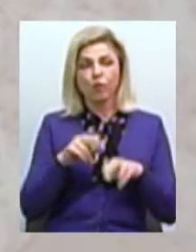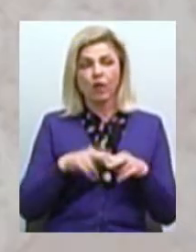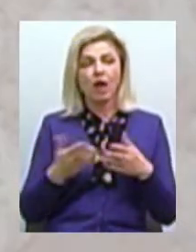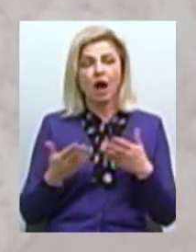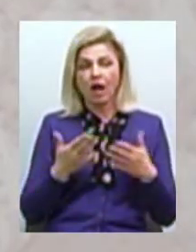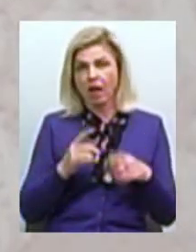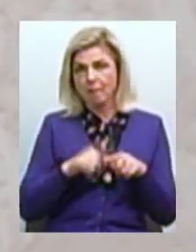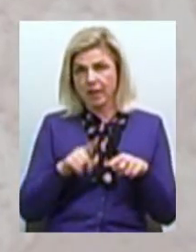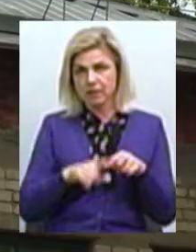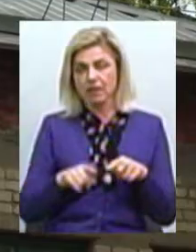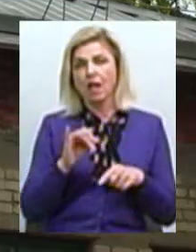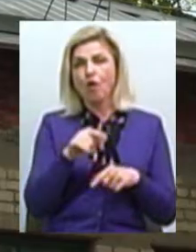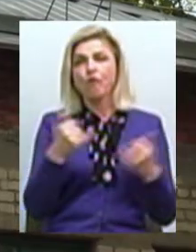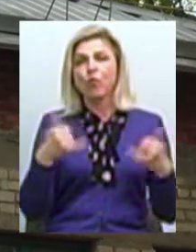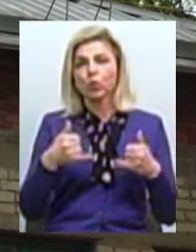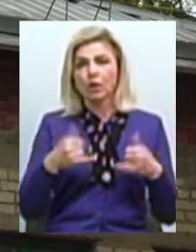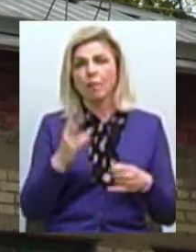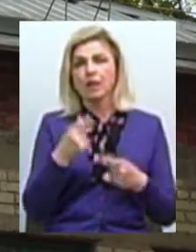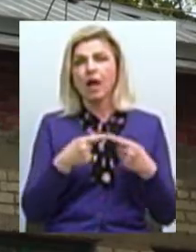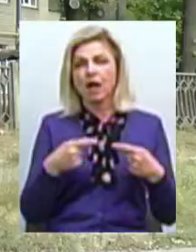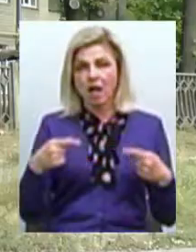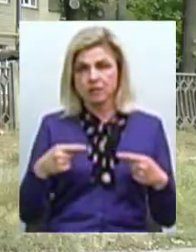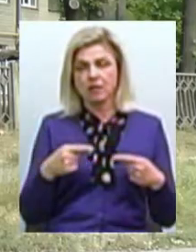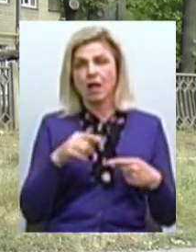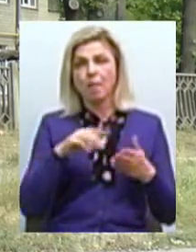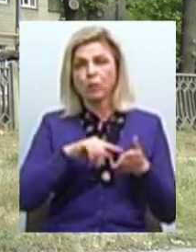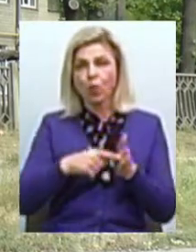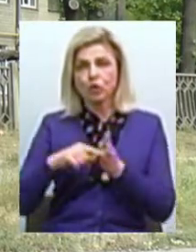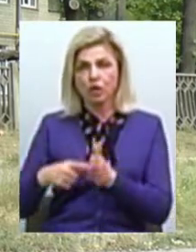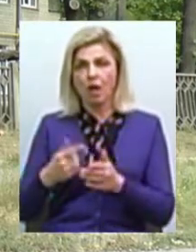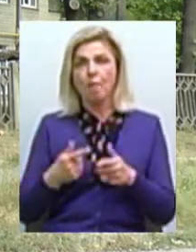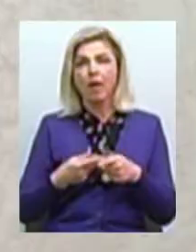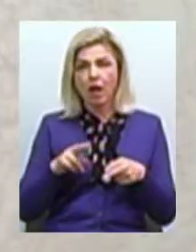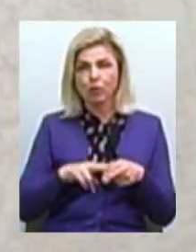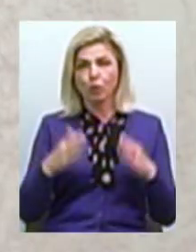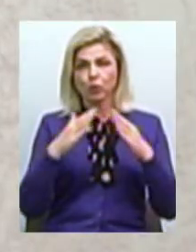чином. В нього фундаменти на різних відмітках, тому відбувається просадка.